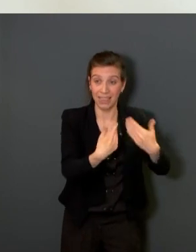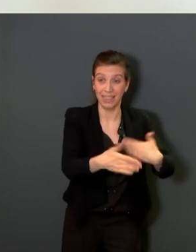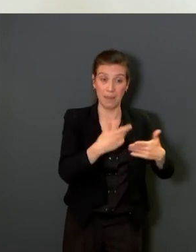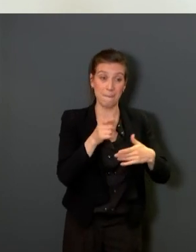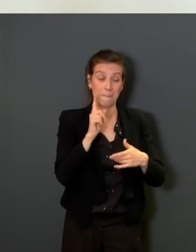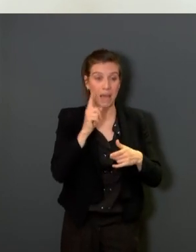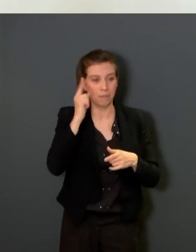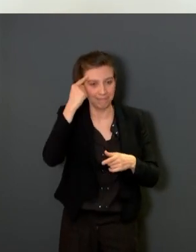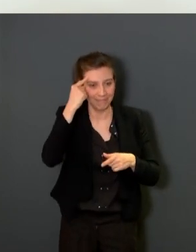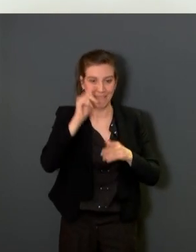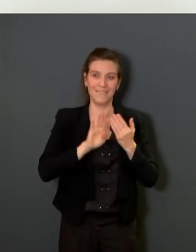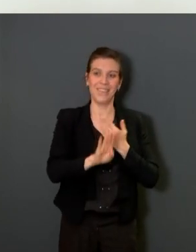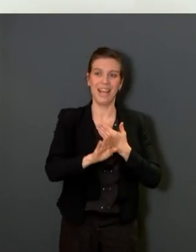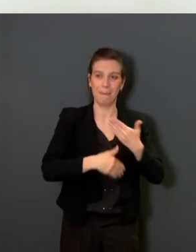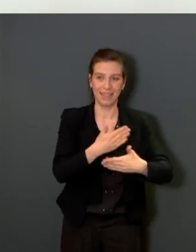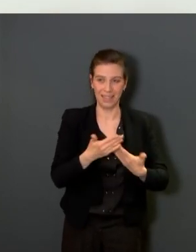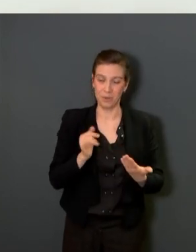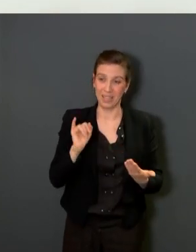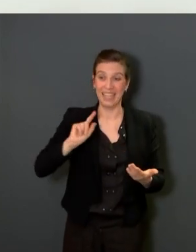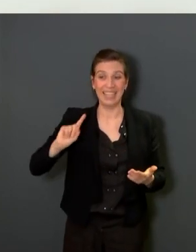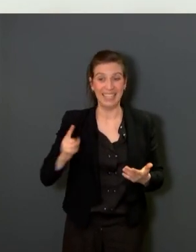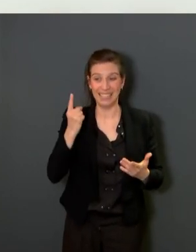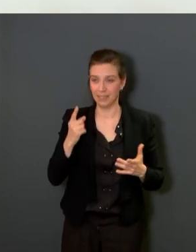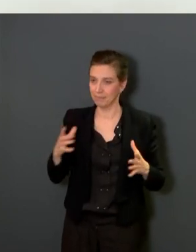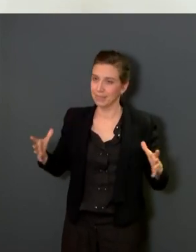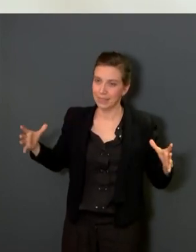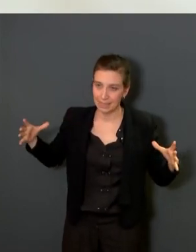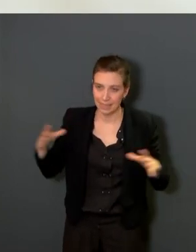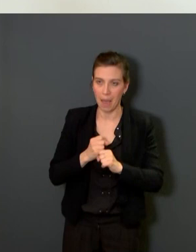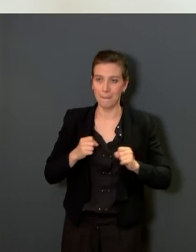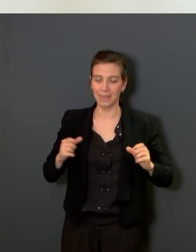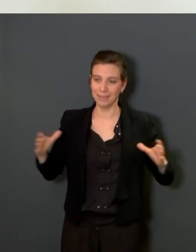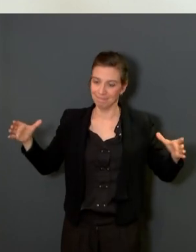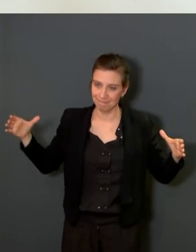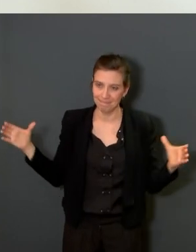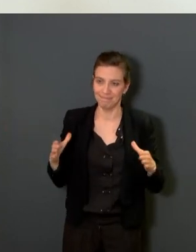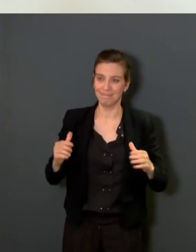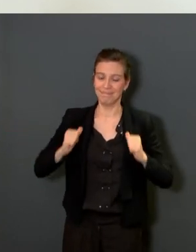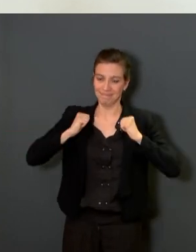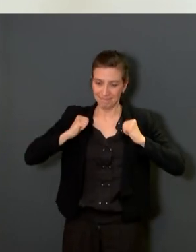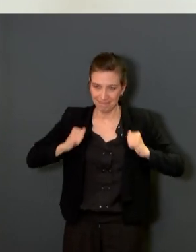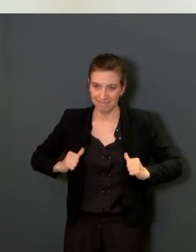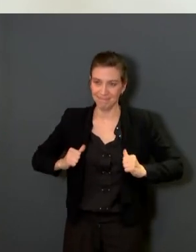eerst moeten we daarom samen die laatste horde nemen.